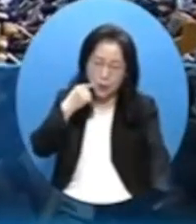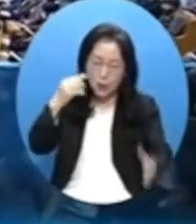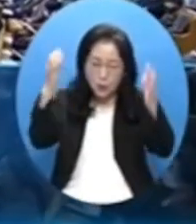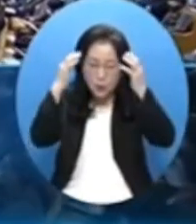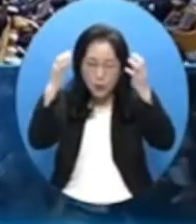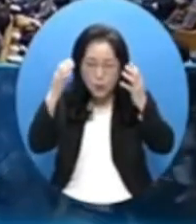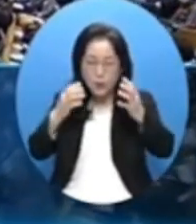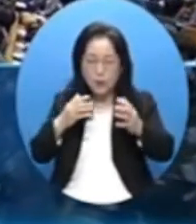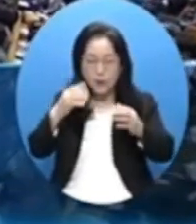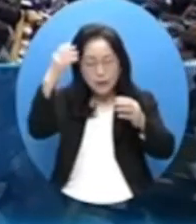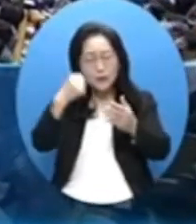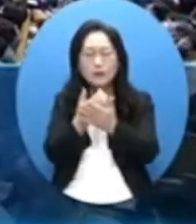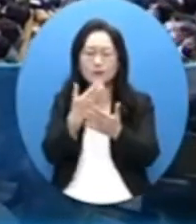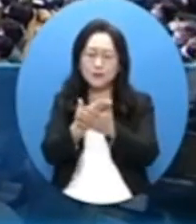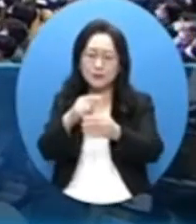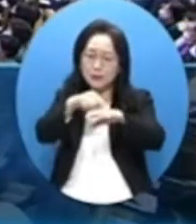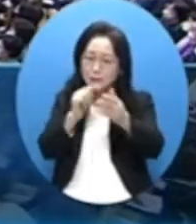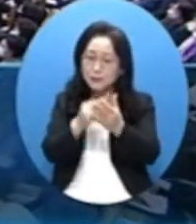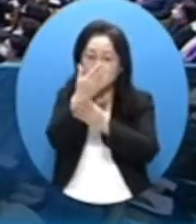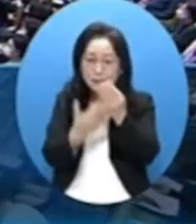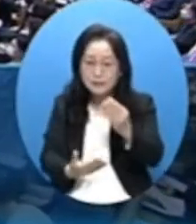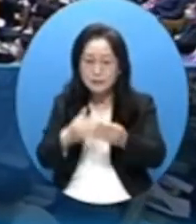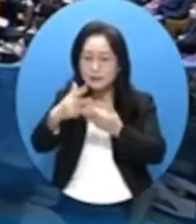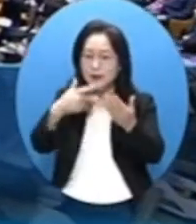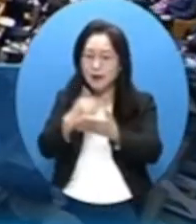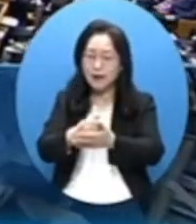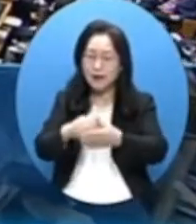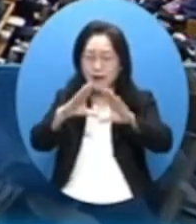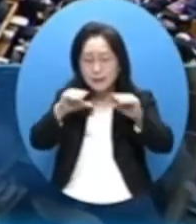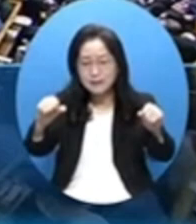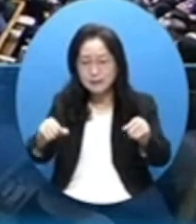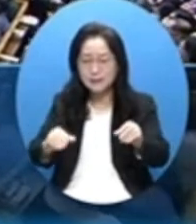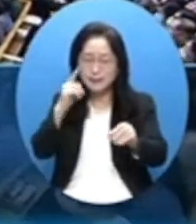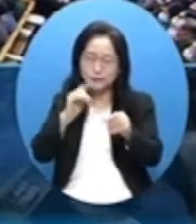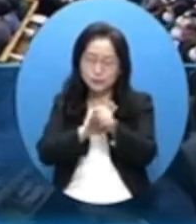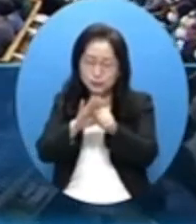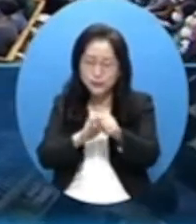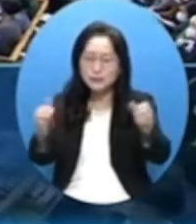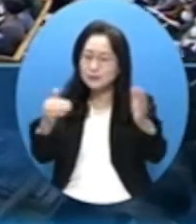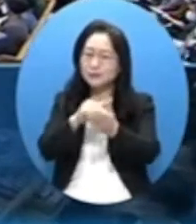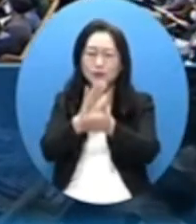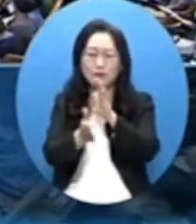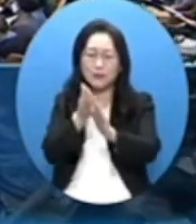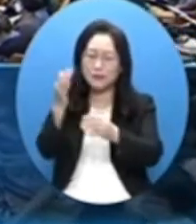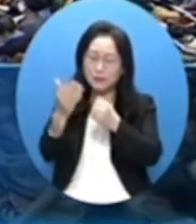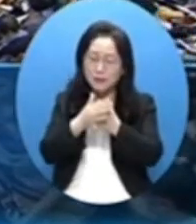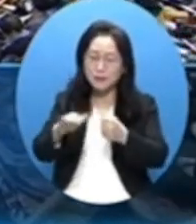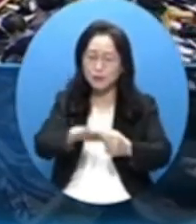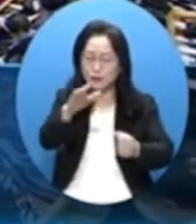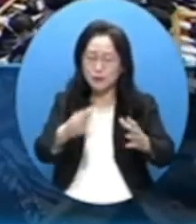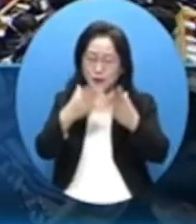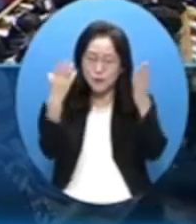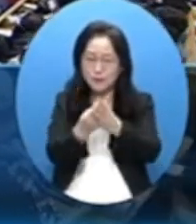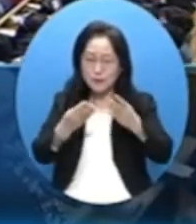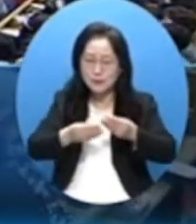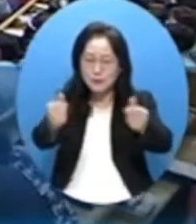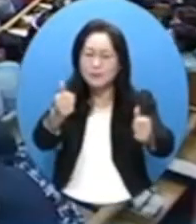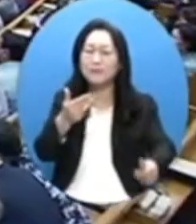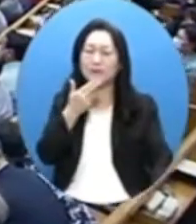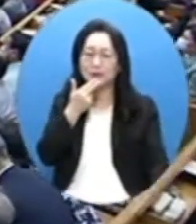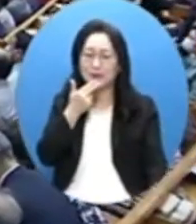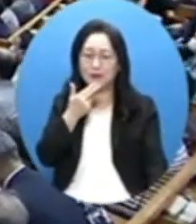그것을 기억하고 내가 낙심되오나 야훼의 인자와 긍휼이 무궁하심으로 우리가 진멸되지 아니함이니이다